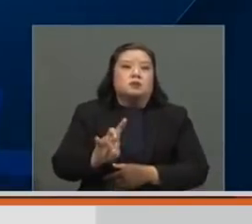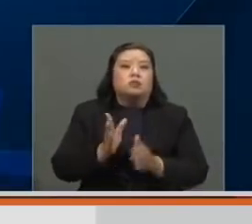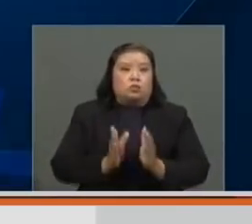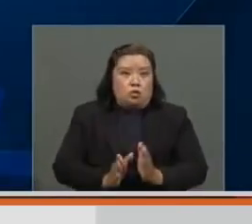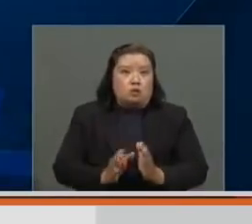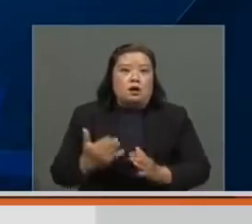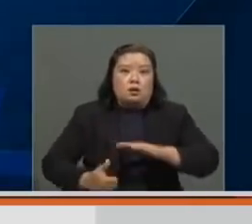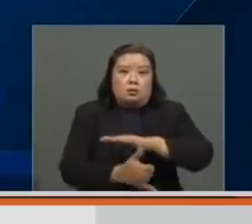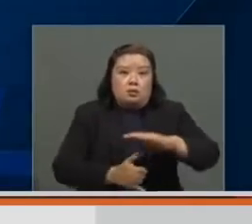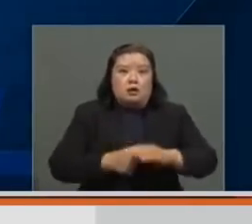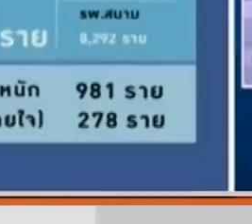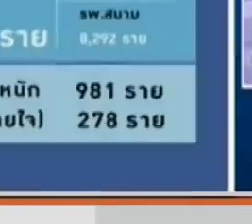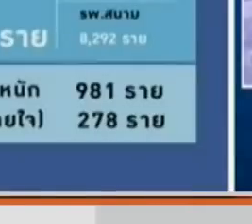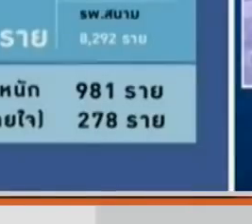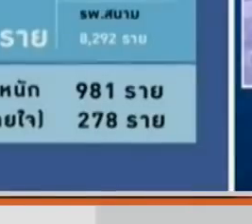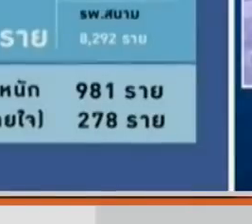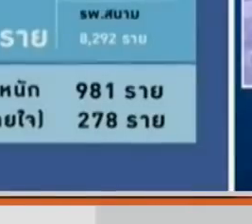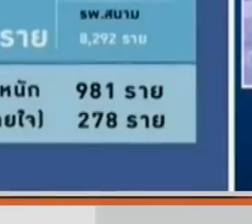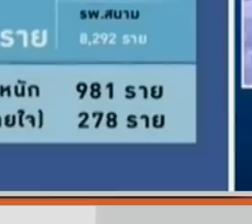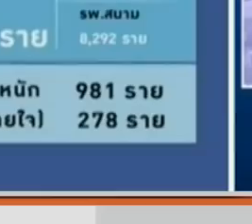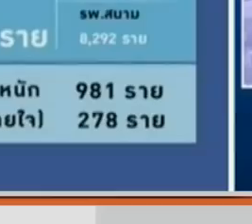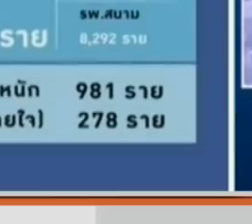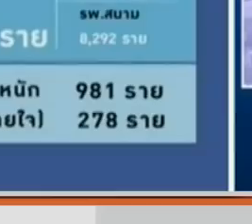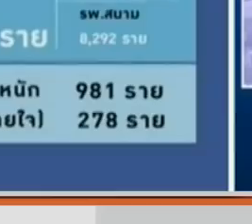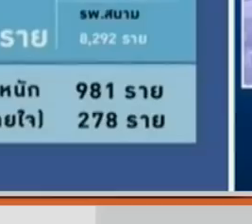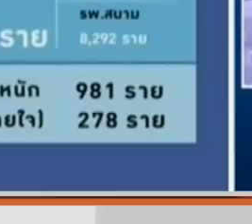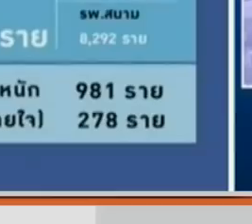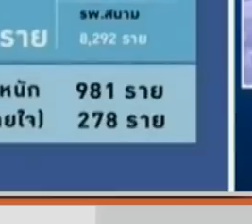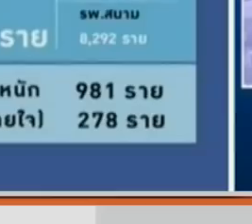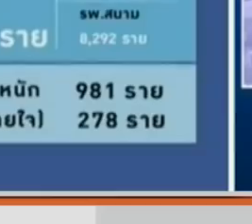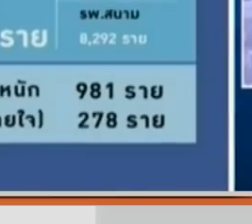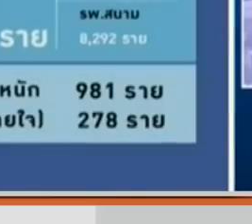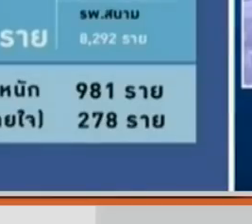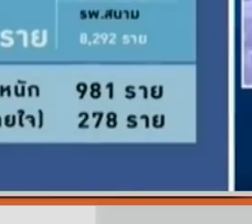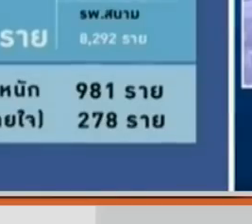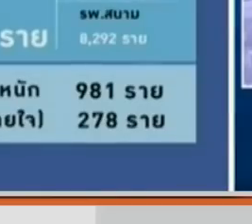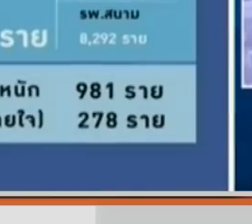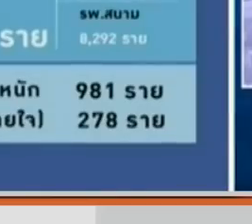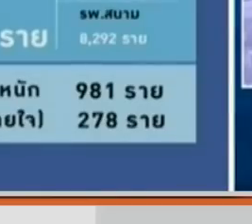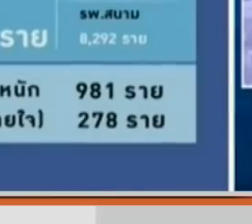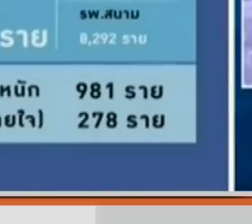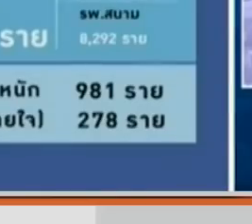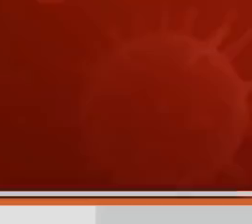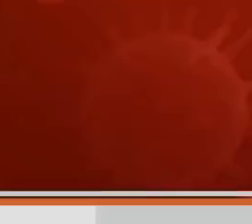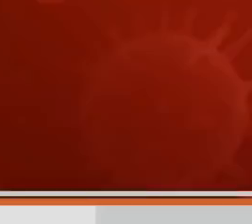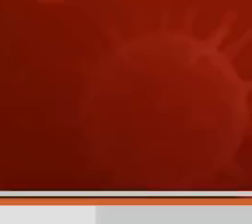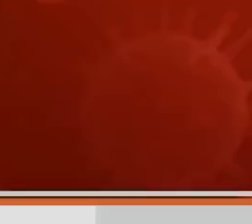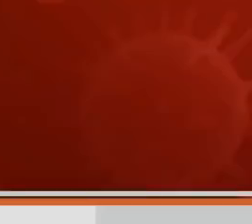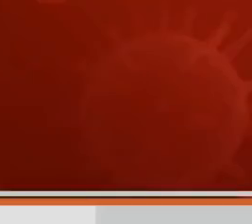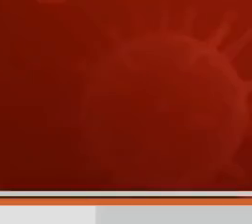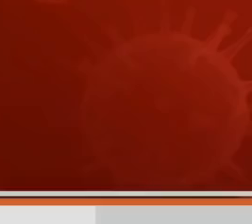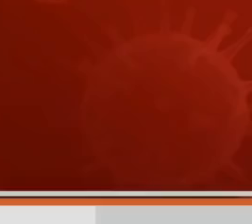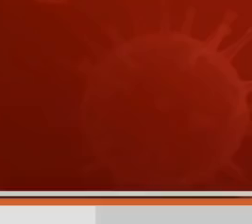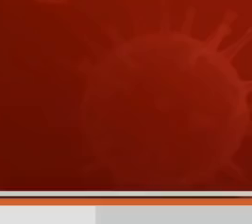นถึง100คน18เขตพื้นที่สีขาว1ถึง50คนมี2เขตตัวเลขผู้ติดเชื้อเพิ่มในวัน